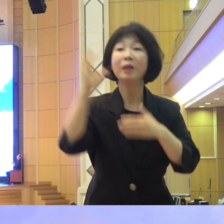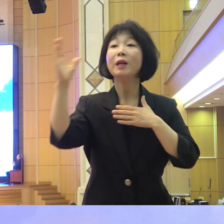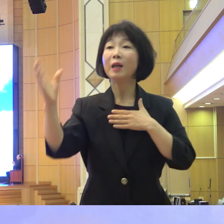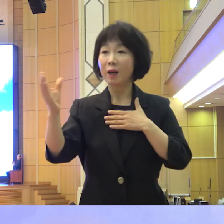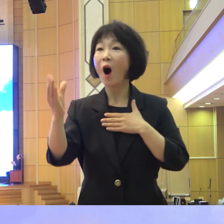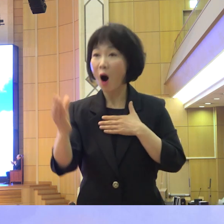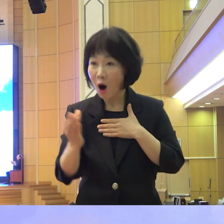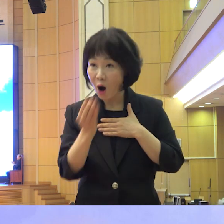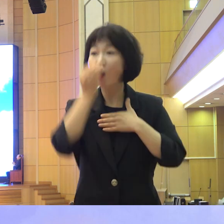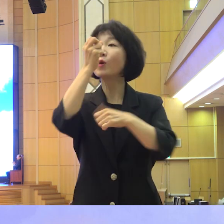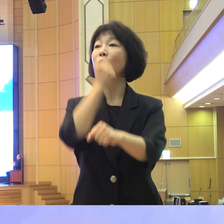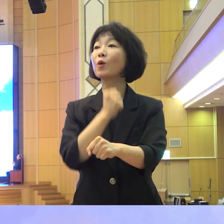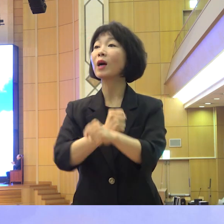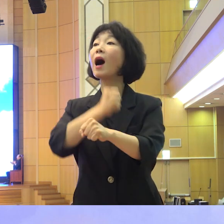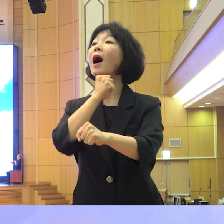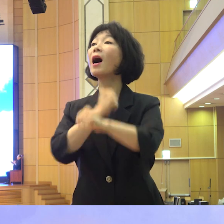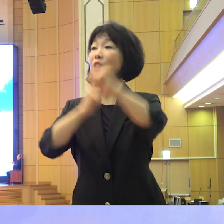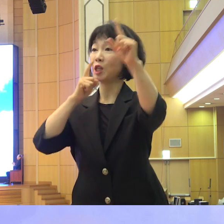사랑하심은